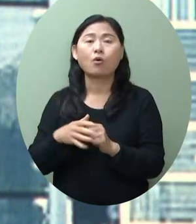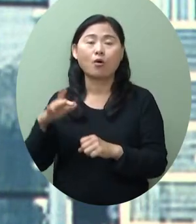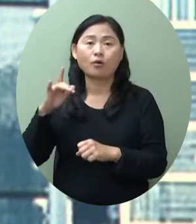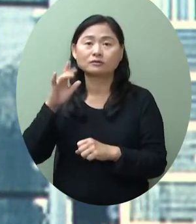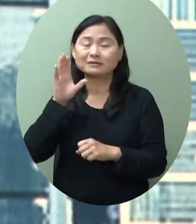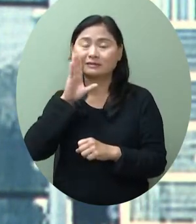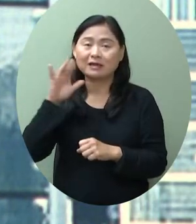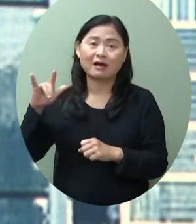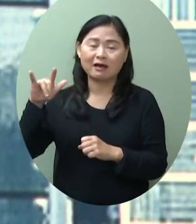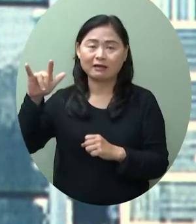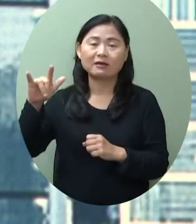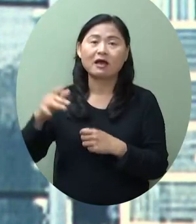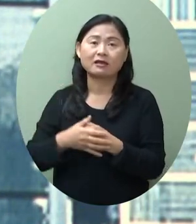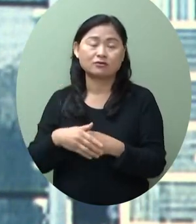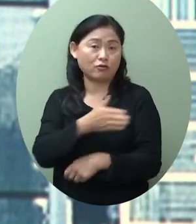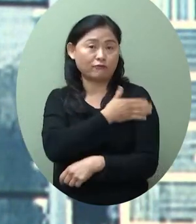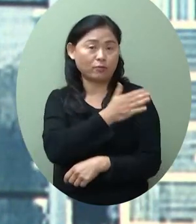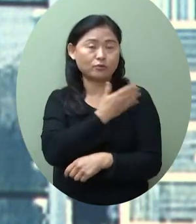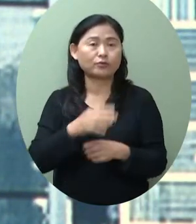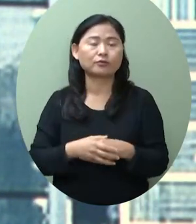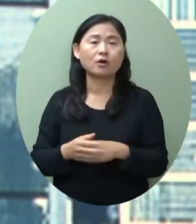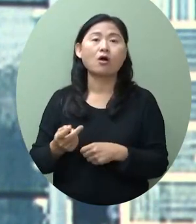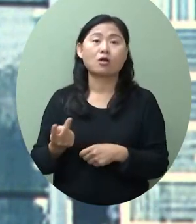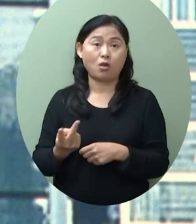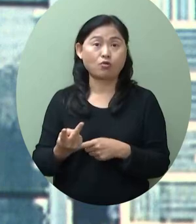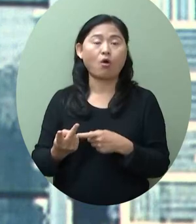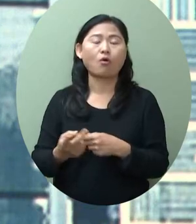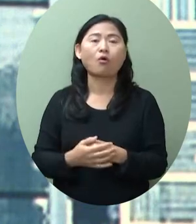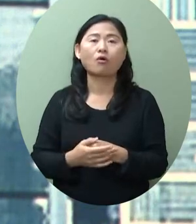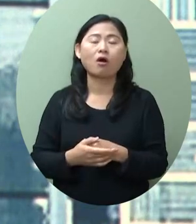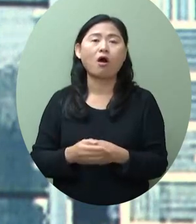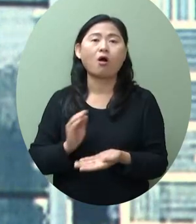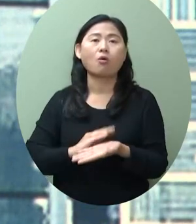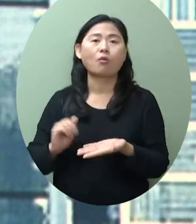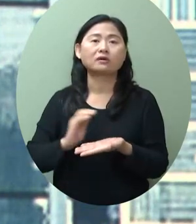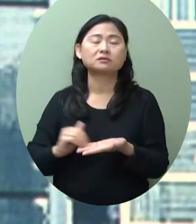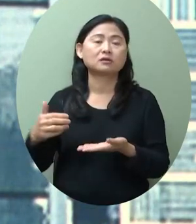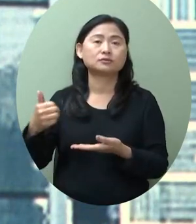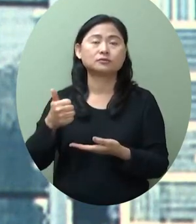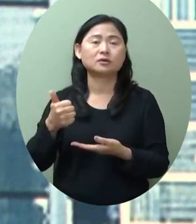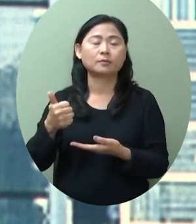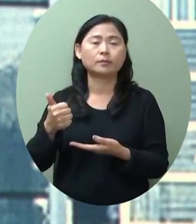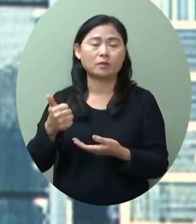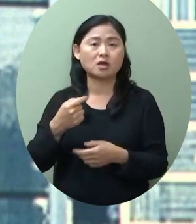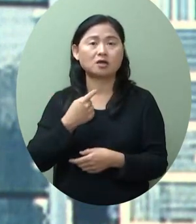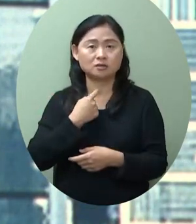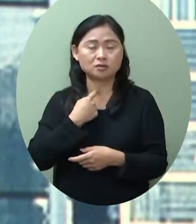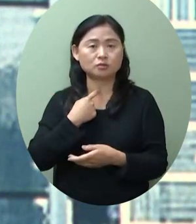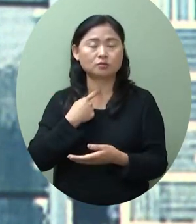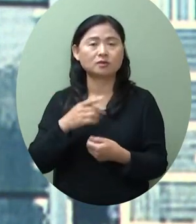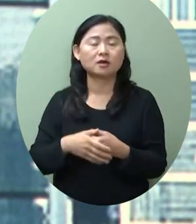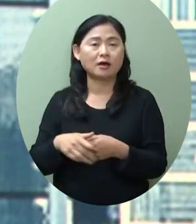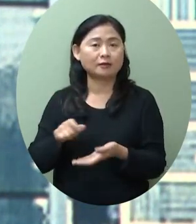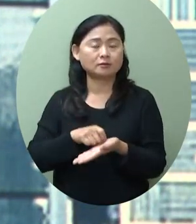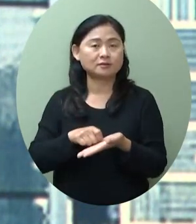嘅服務員咧，係應該係受到一個衛生主任嘅要求寫咗落嚟，